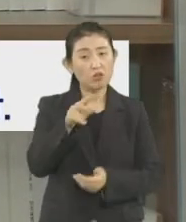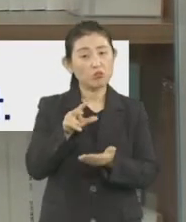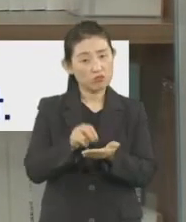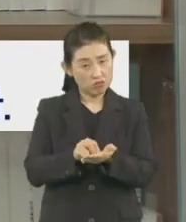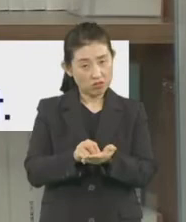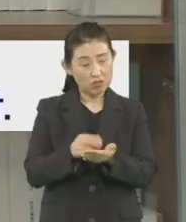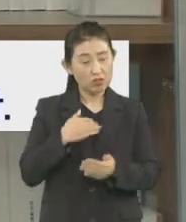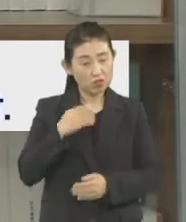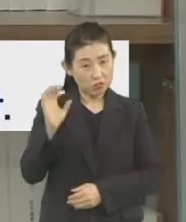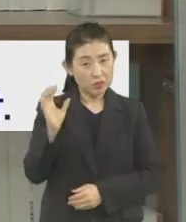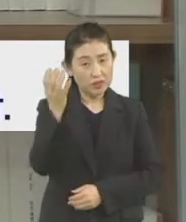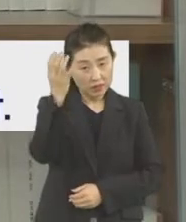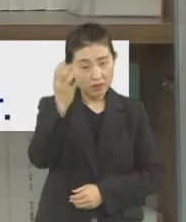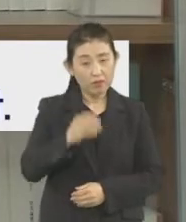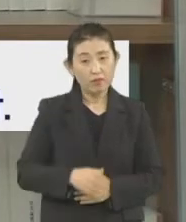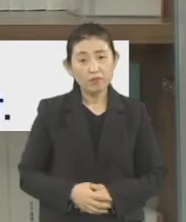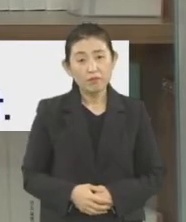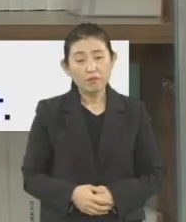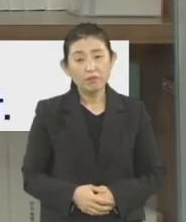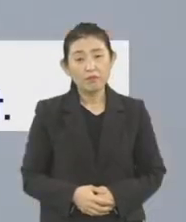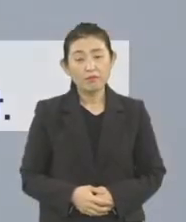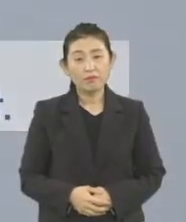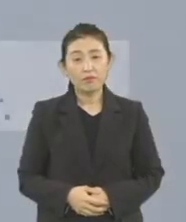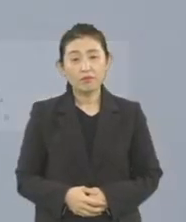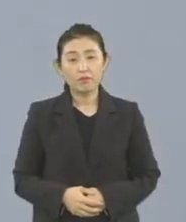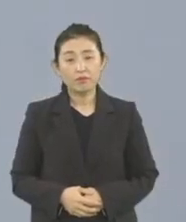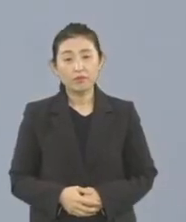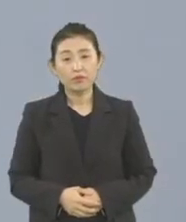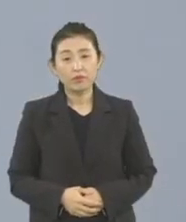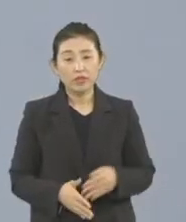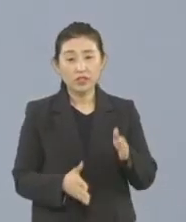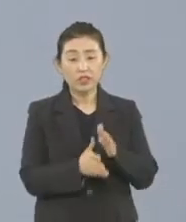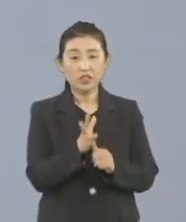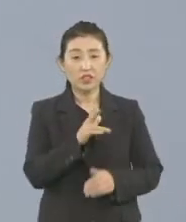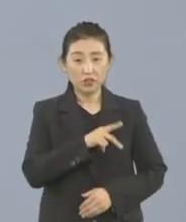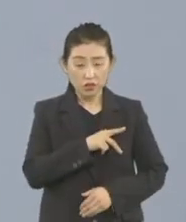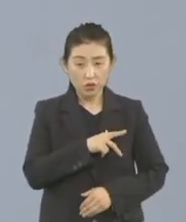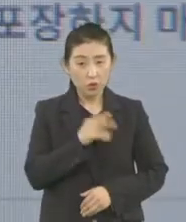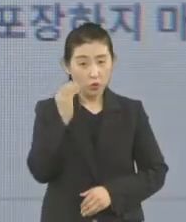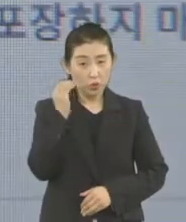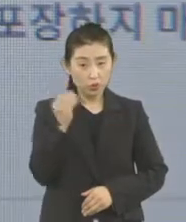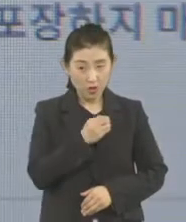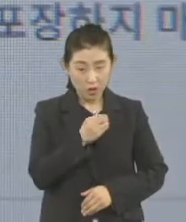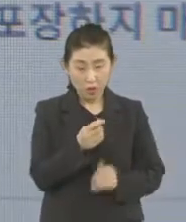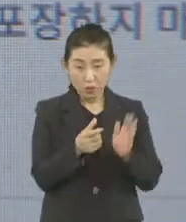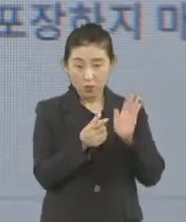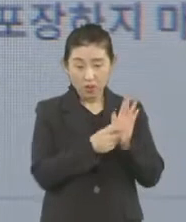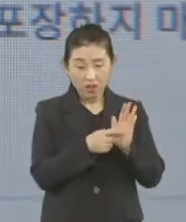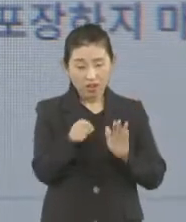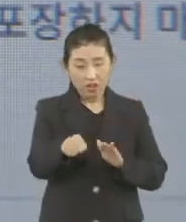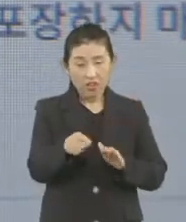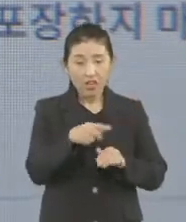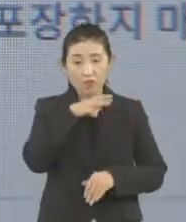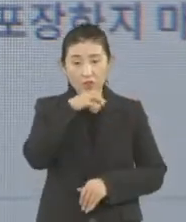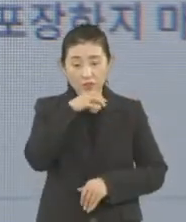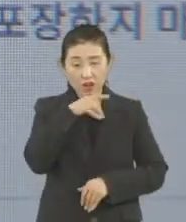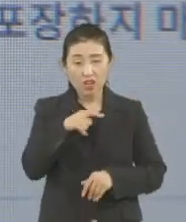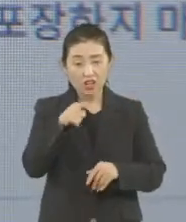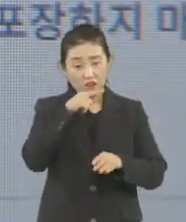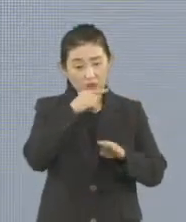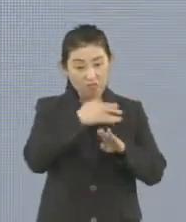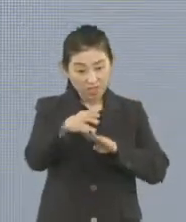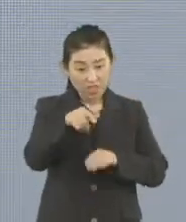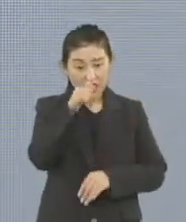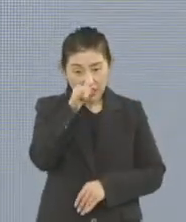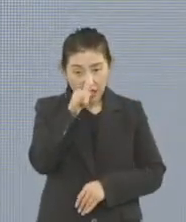있기 때문에 그건 안 된다고 생각합니다. 시의회 입법 예고 홈페이지에도 여기가 북한이냐며 500명이 넘는